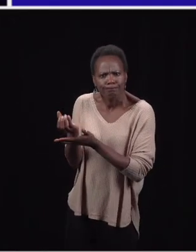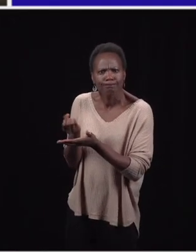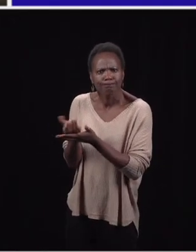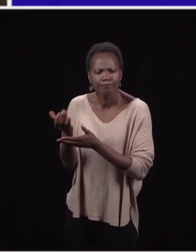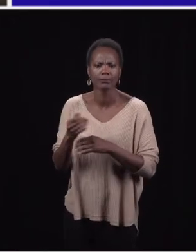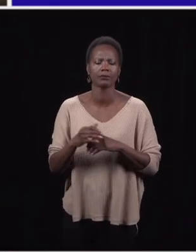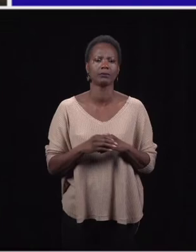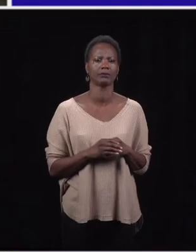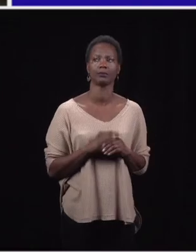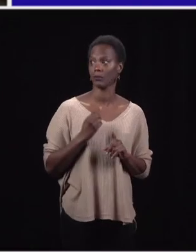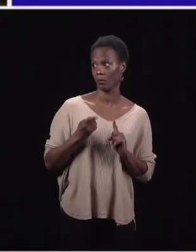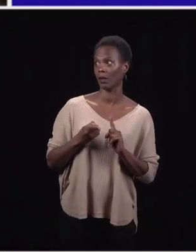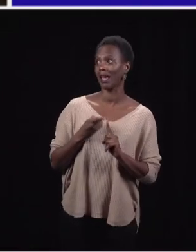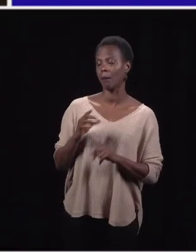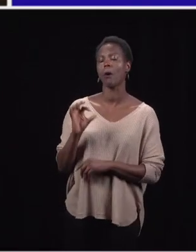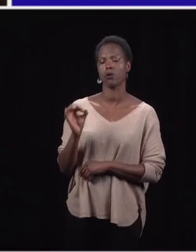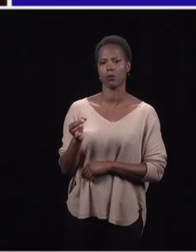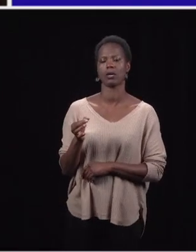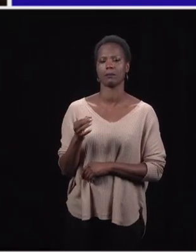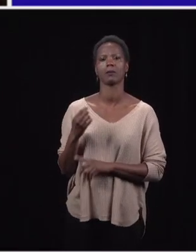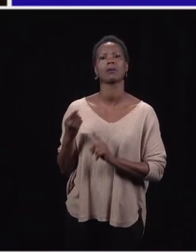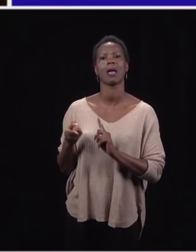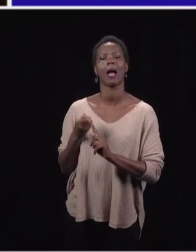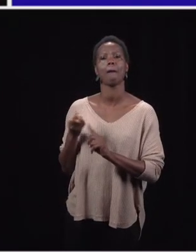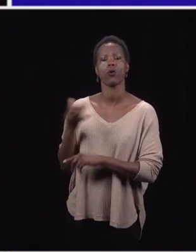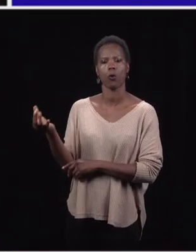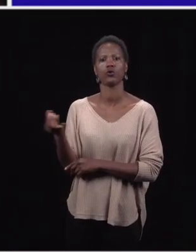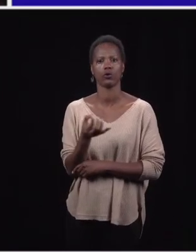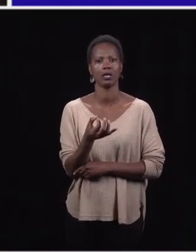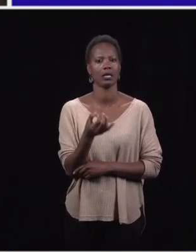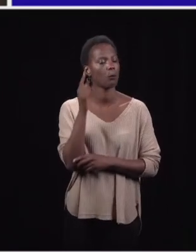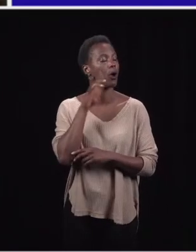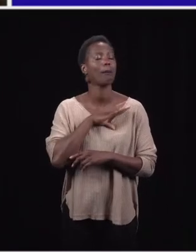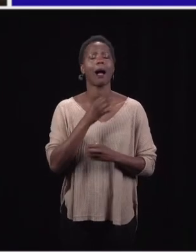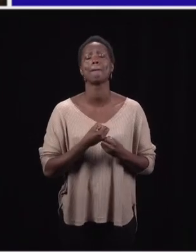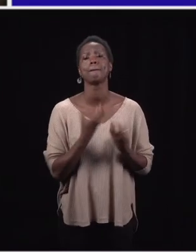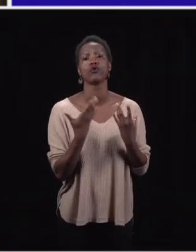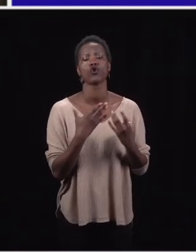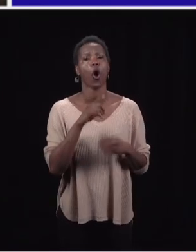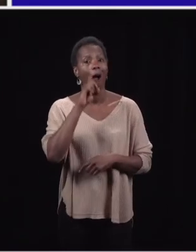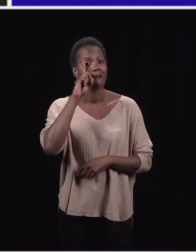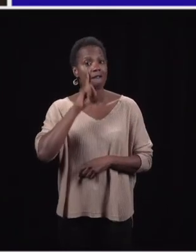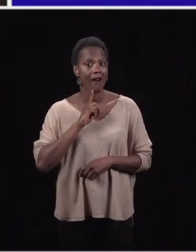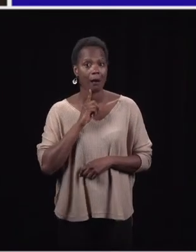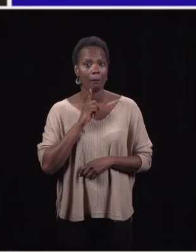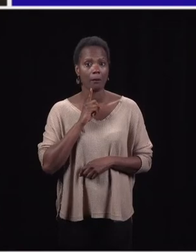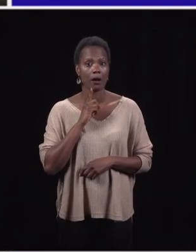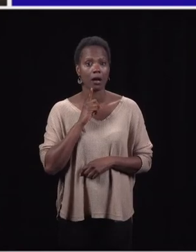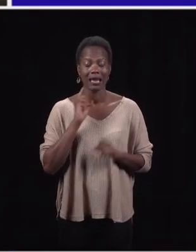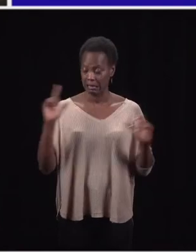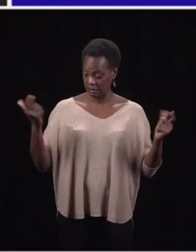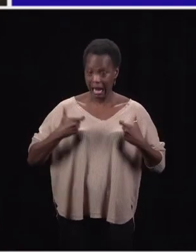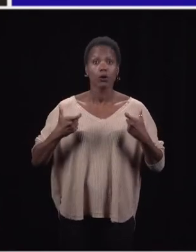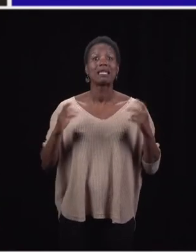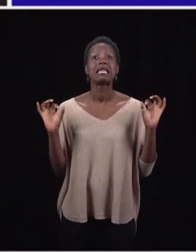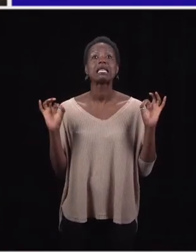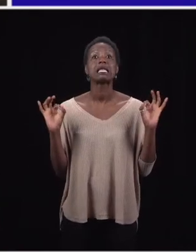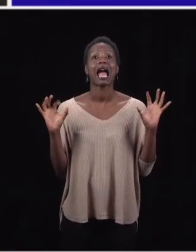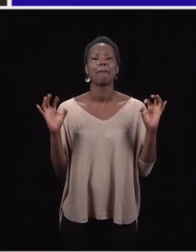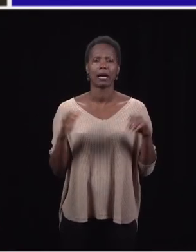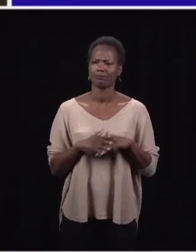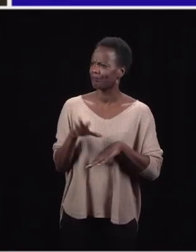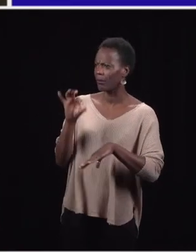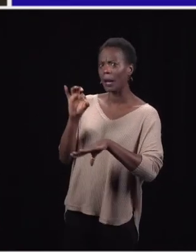oui c'est important vous avez raison de le faire parce que il y a énormément de femmes qui sont en errance de diagnostic alors cette maladie